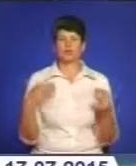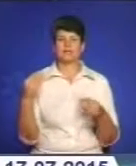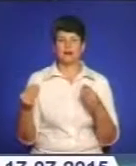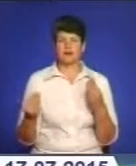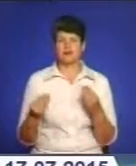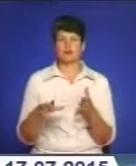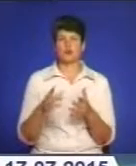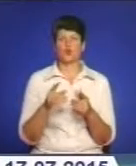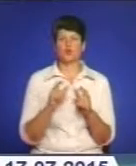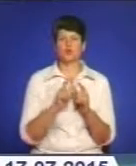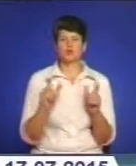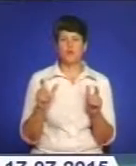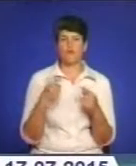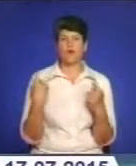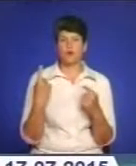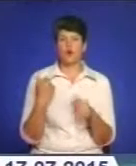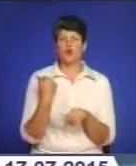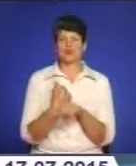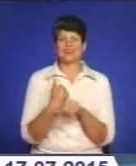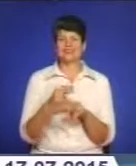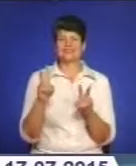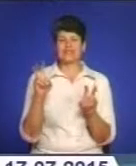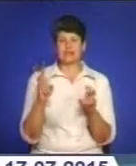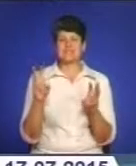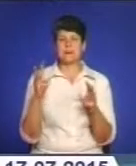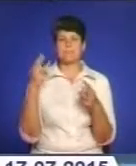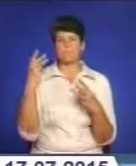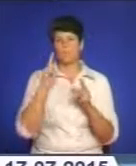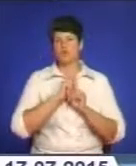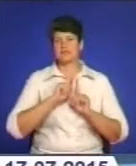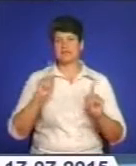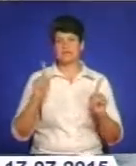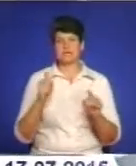області. Основна тема розмови – модернізація служби зайнятості.